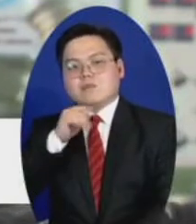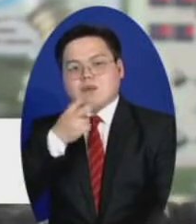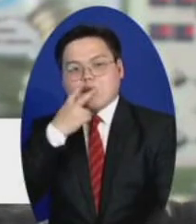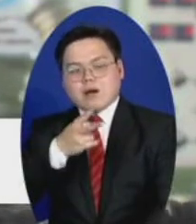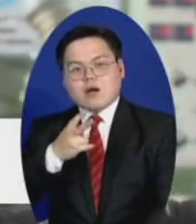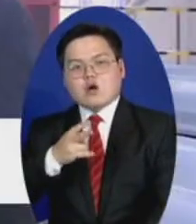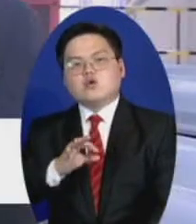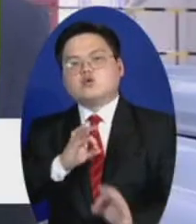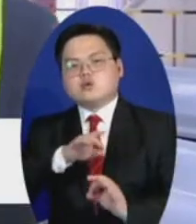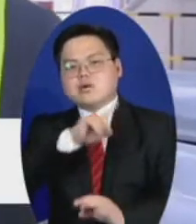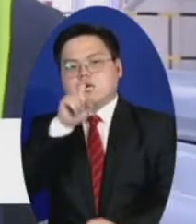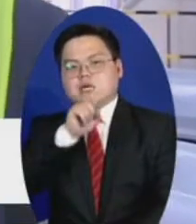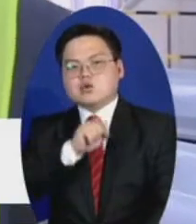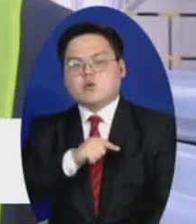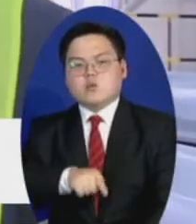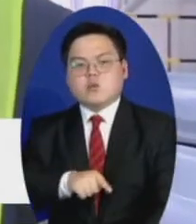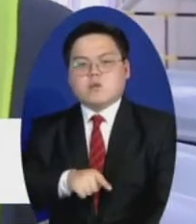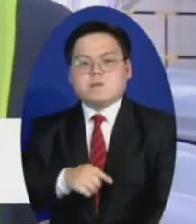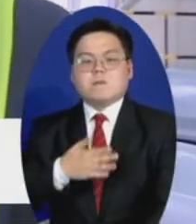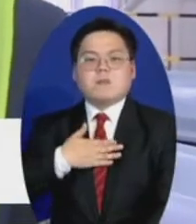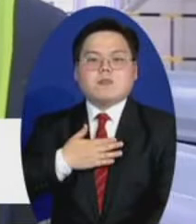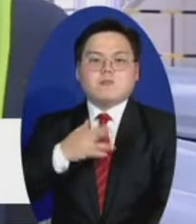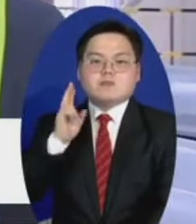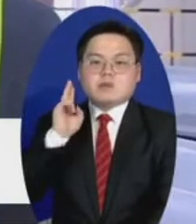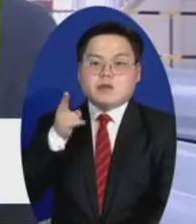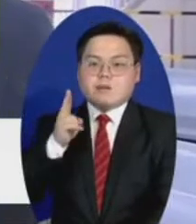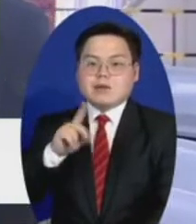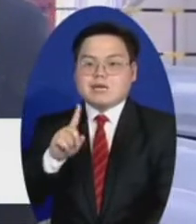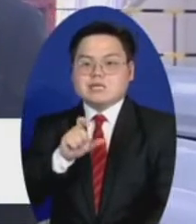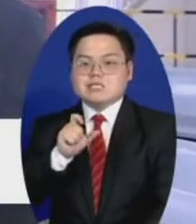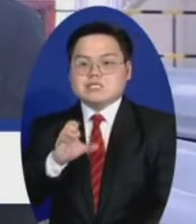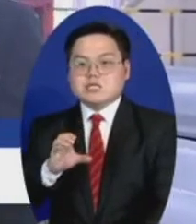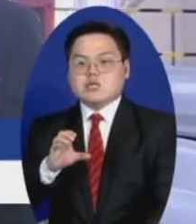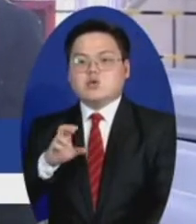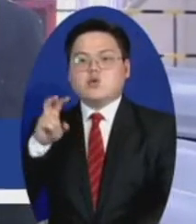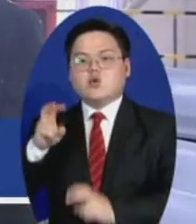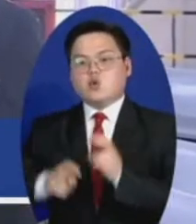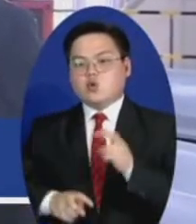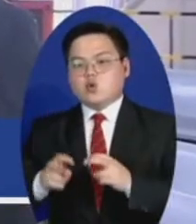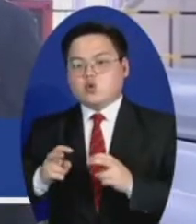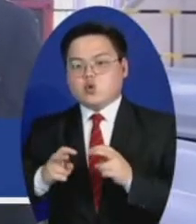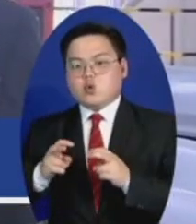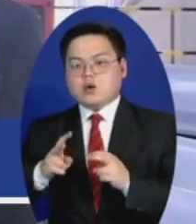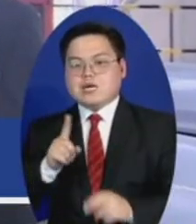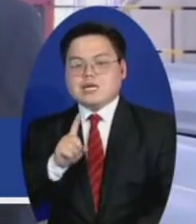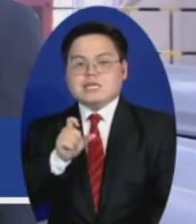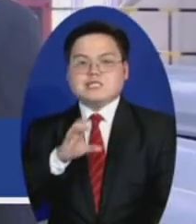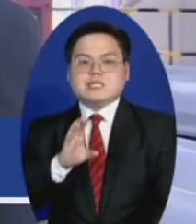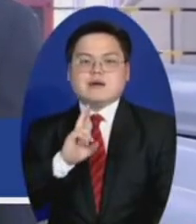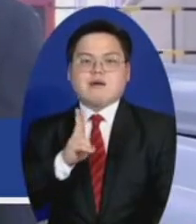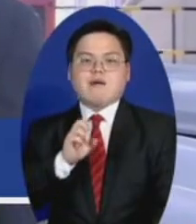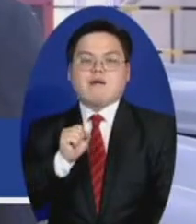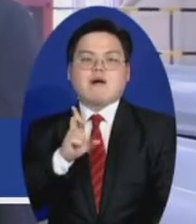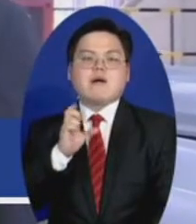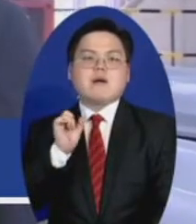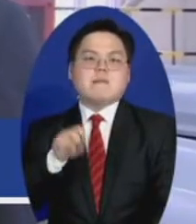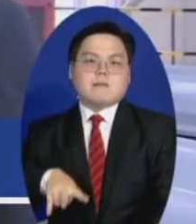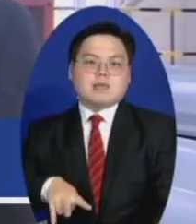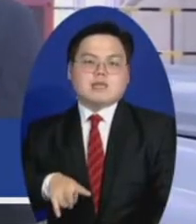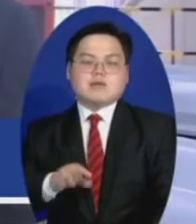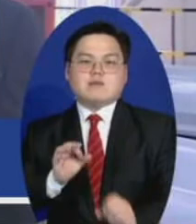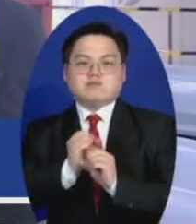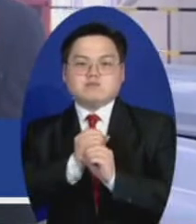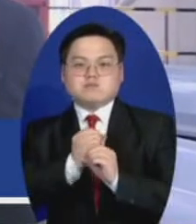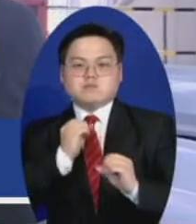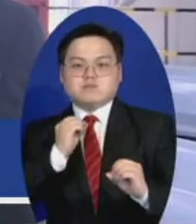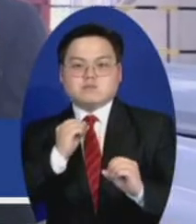зөв өдөртэй асуудал байж байгаа. Эрдэнэ компани өнөөдөр энэ зэсийн үйлдвэрлэлээс одоо зэсэн кабель утсууд үйлдвэрлэж эхэлж байна. Энэ